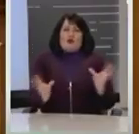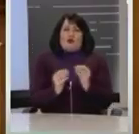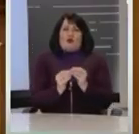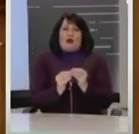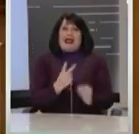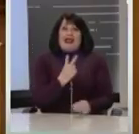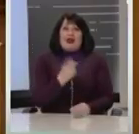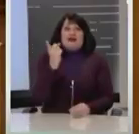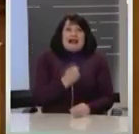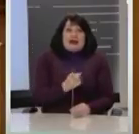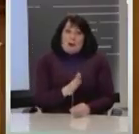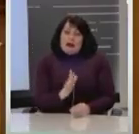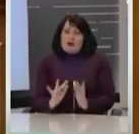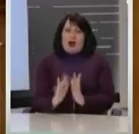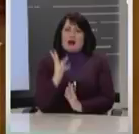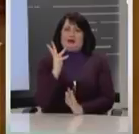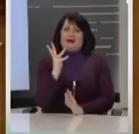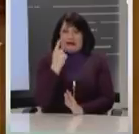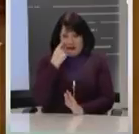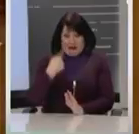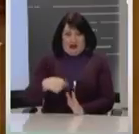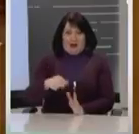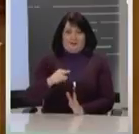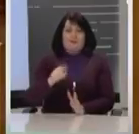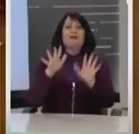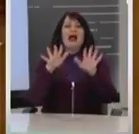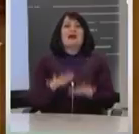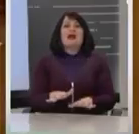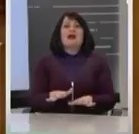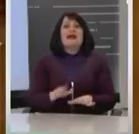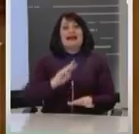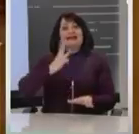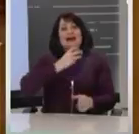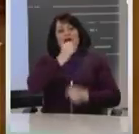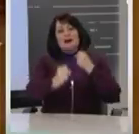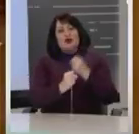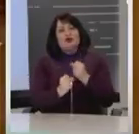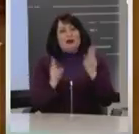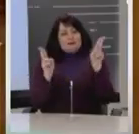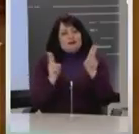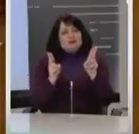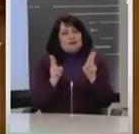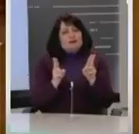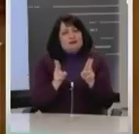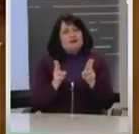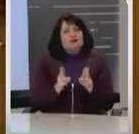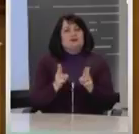στο 2%, η ανεργία για τρίτη συνεχόμενη χρονιά αποκλιμακώνεται έχοντας